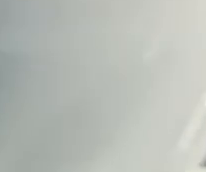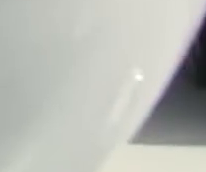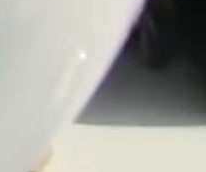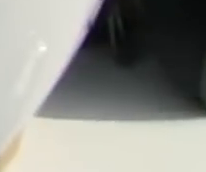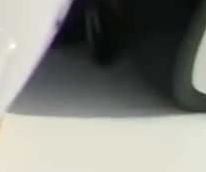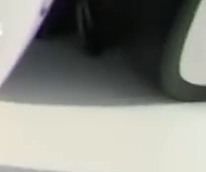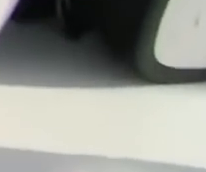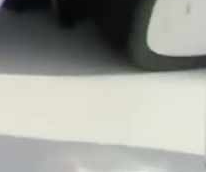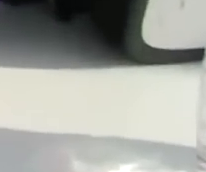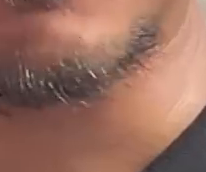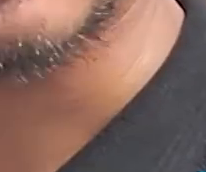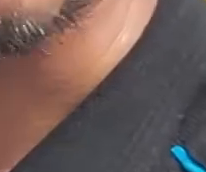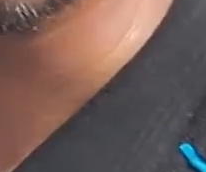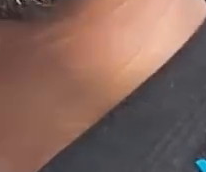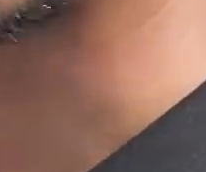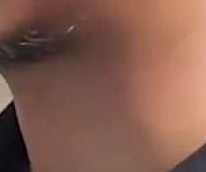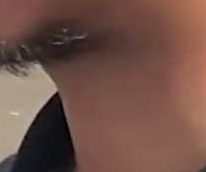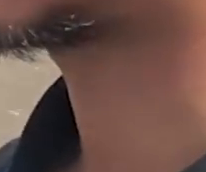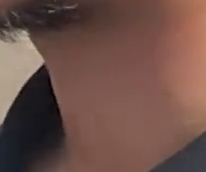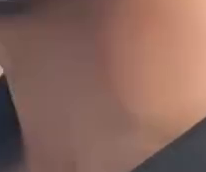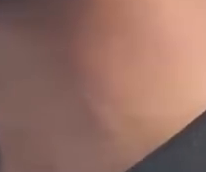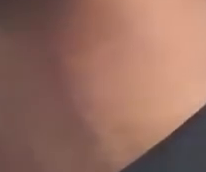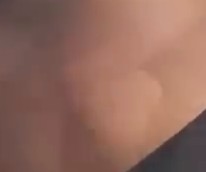Hold on. This is sarung kepala terlebih dahulu.